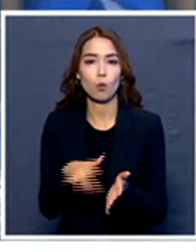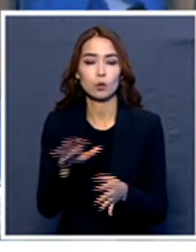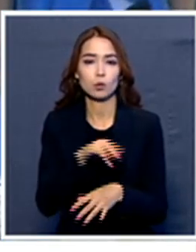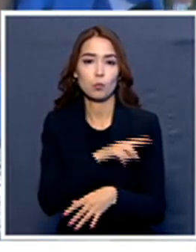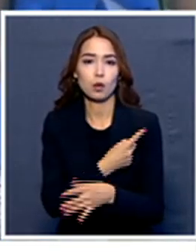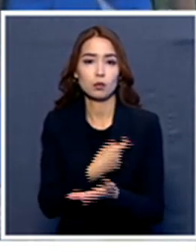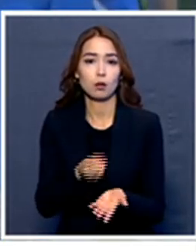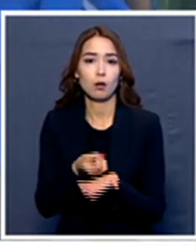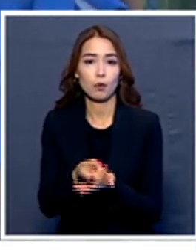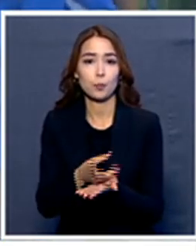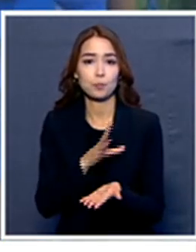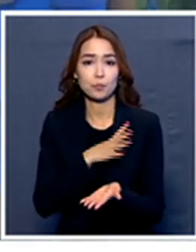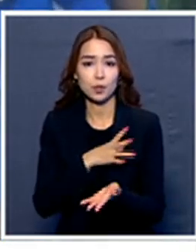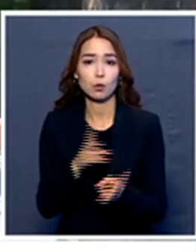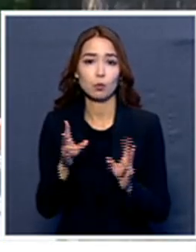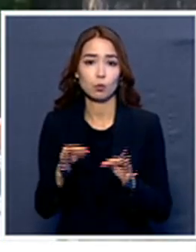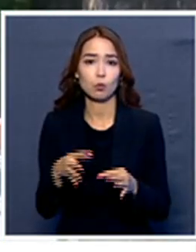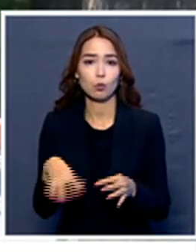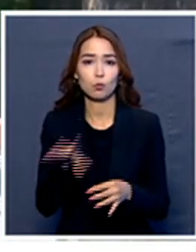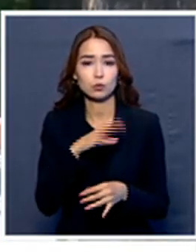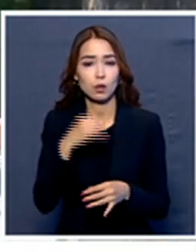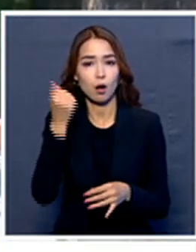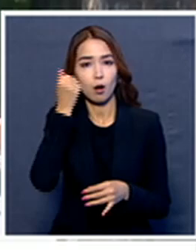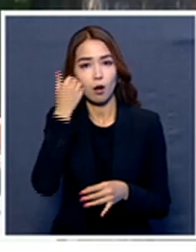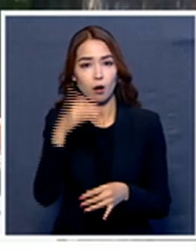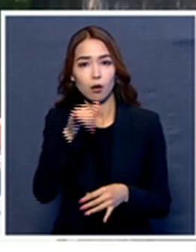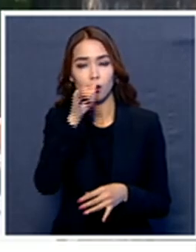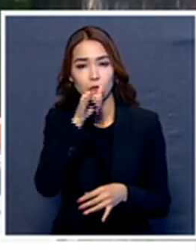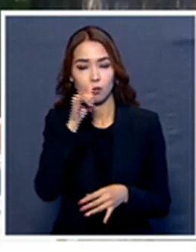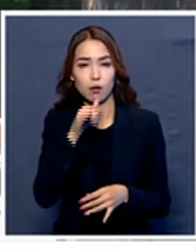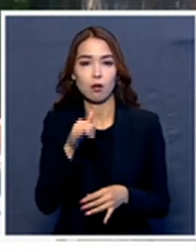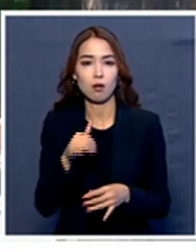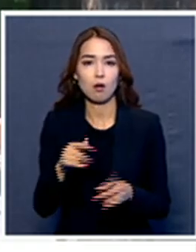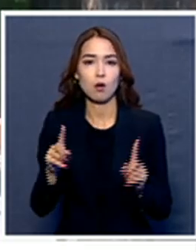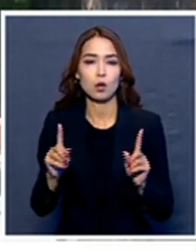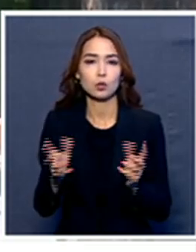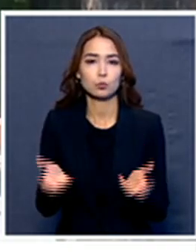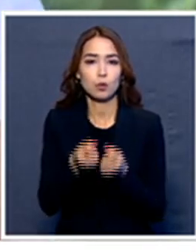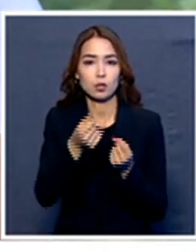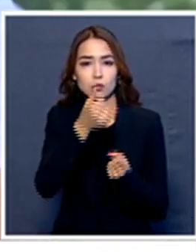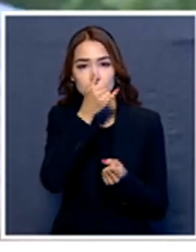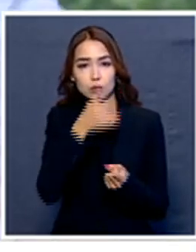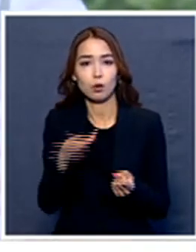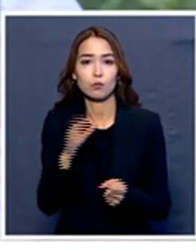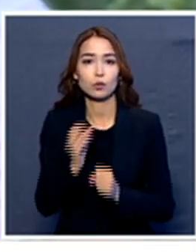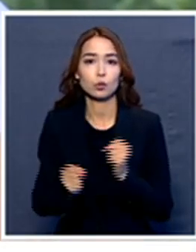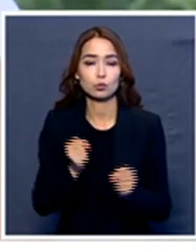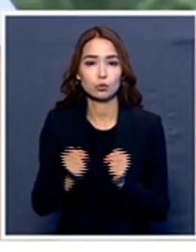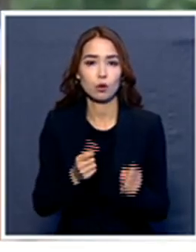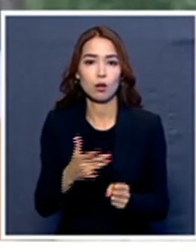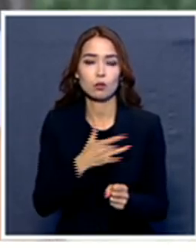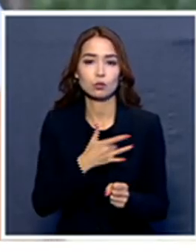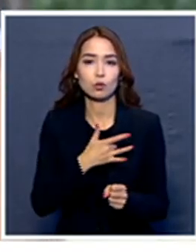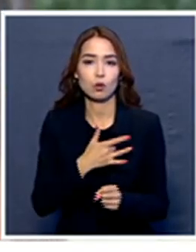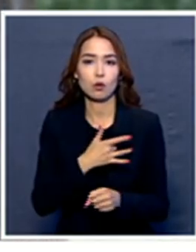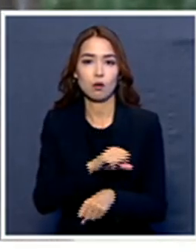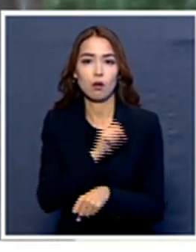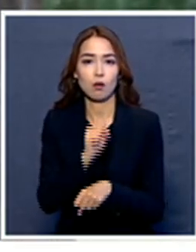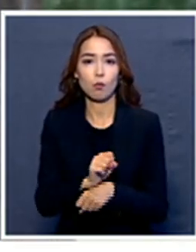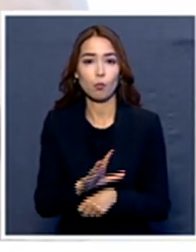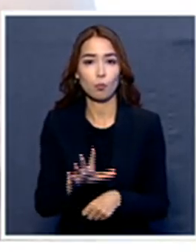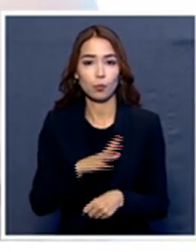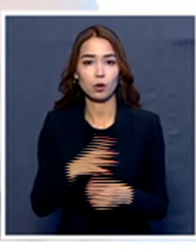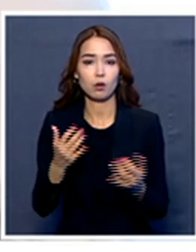жеткізіледі. Алайда жасөспірім есін жимастан тіл тартпай кетті. Жүгіру кезінде баланың жүрегі шыдамаған. Кейін оның бұл